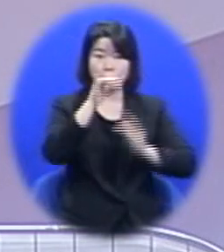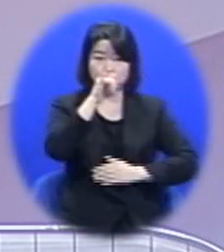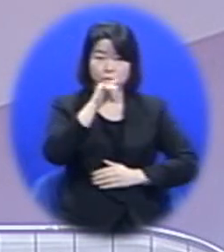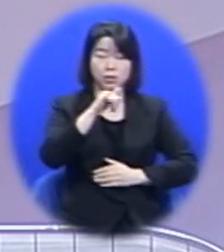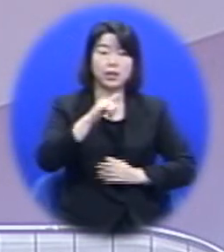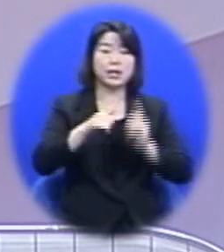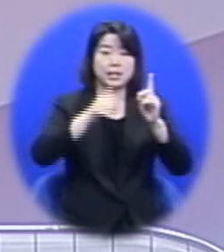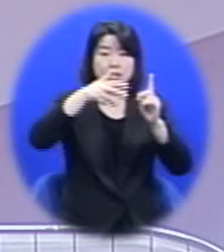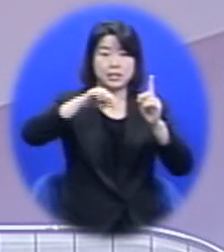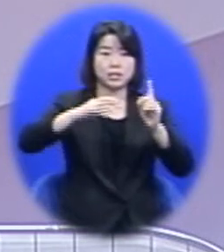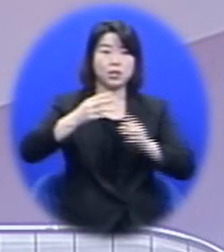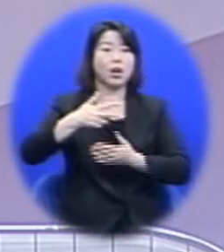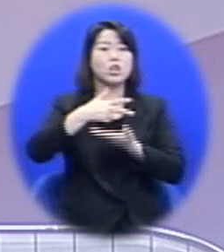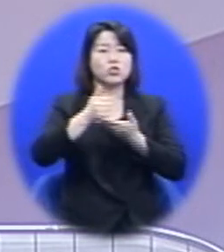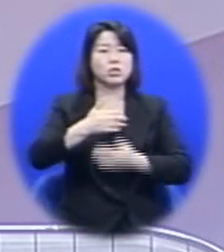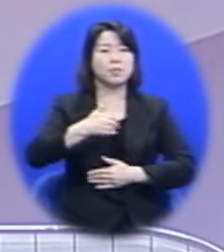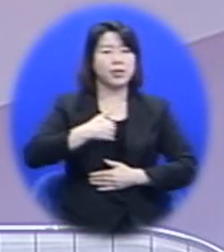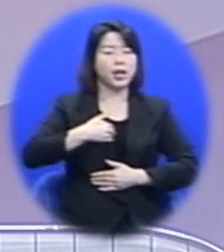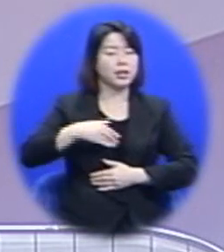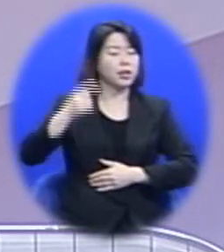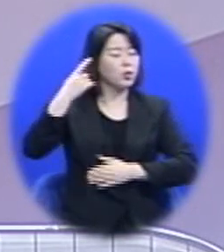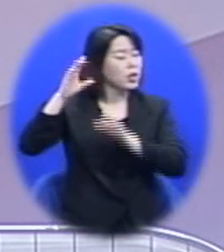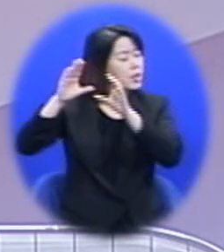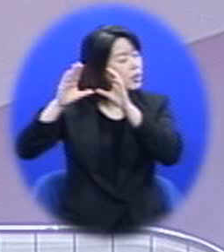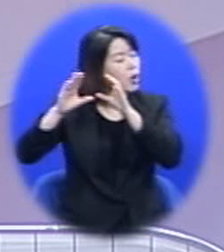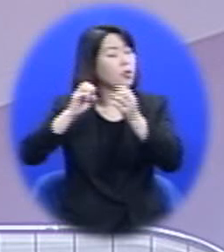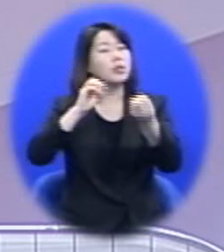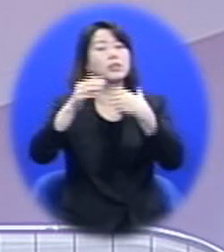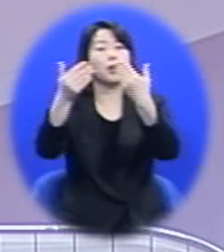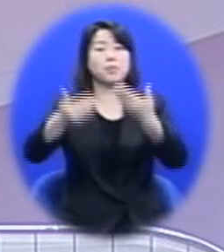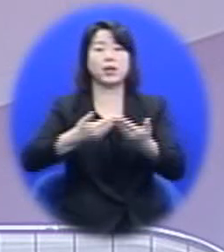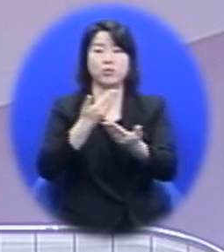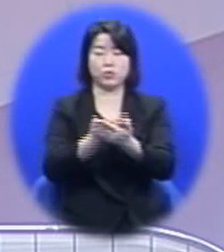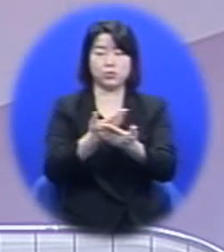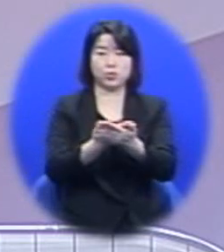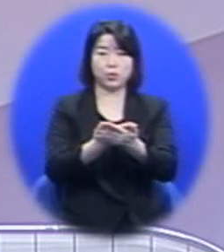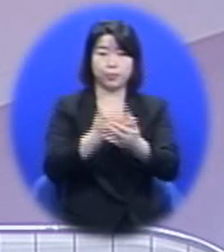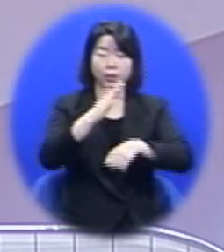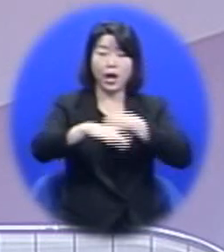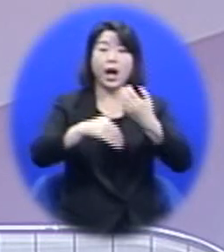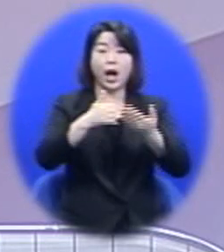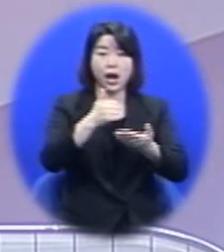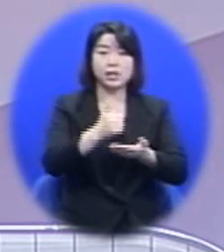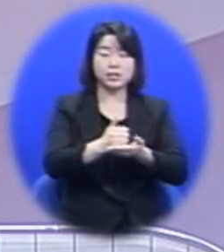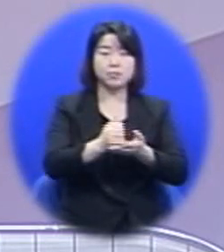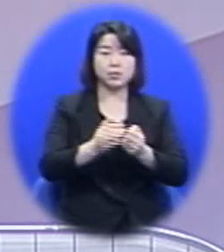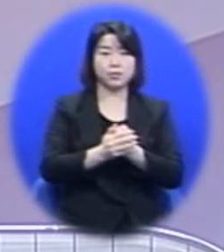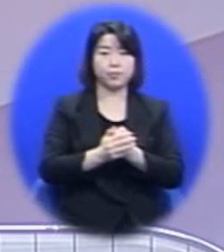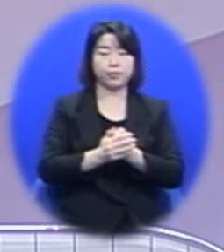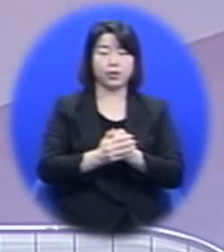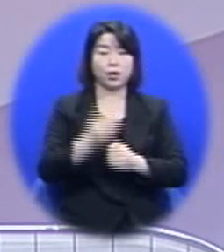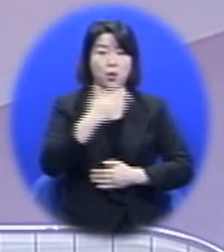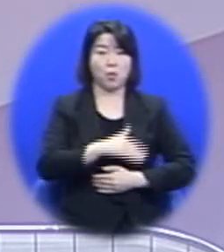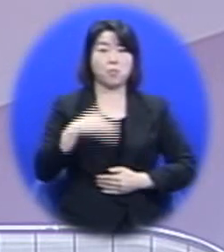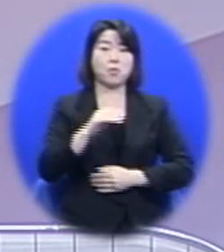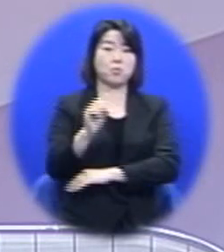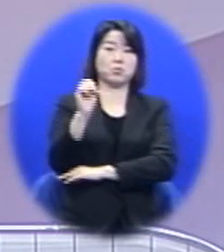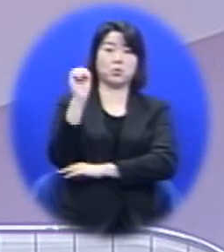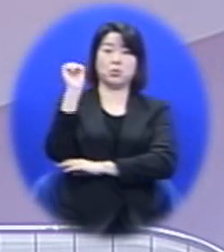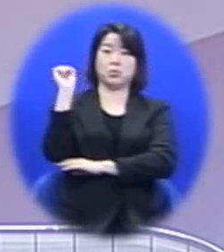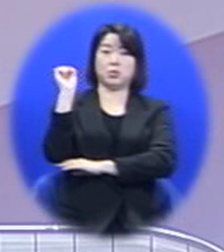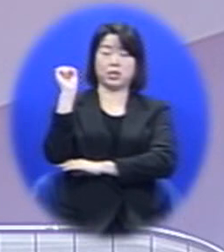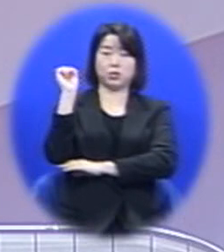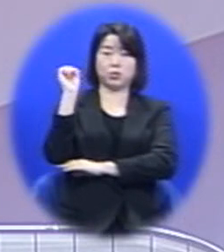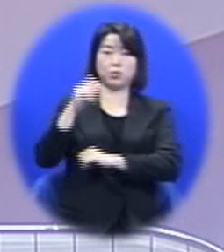주님, 나에게 귀를 기울이시고 응답하여 주십시오. 하나님이 몸을 뒤로 이렇게